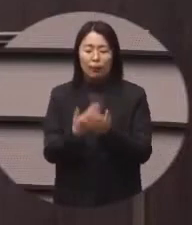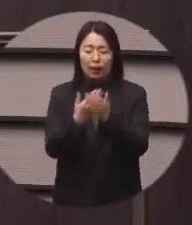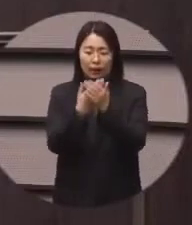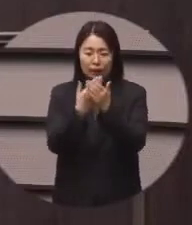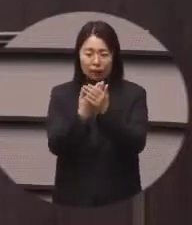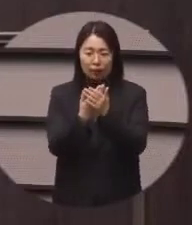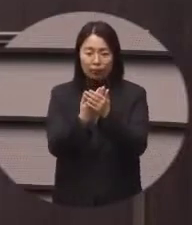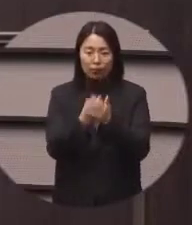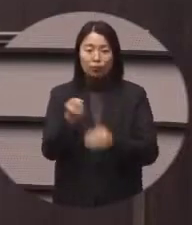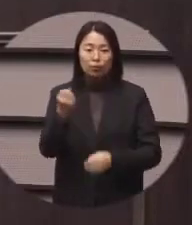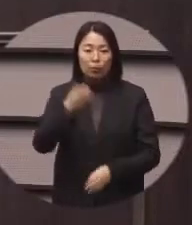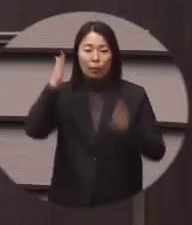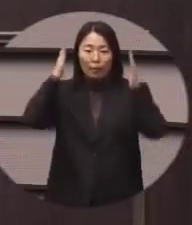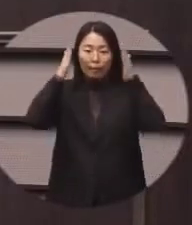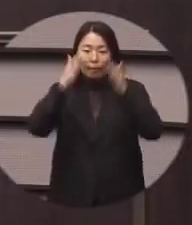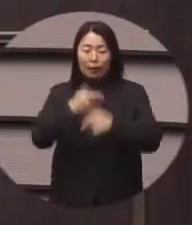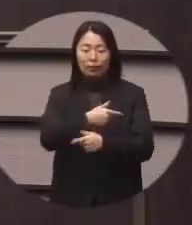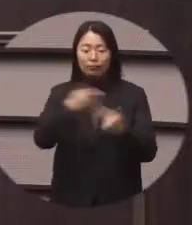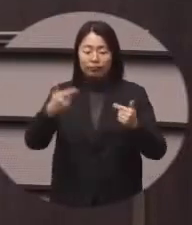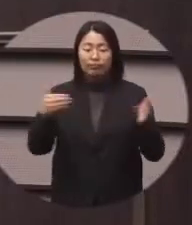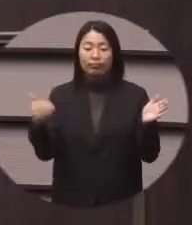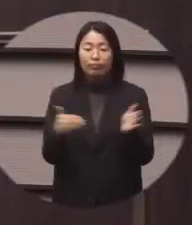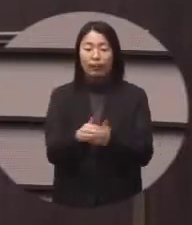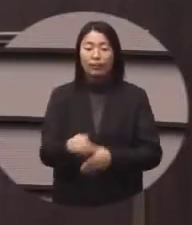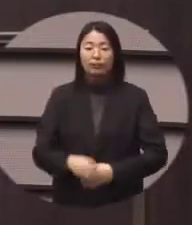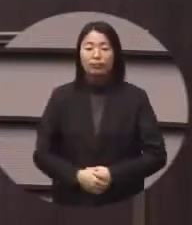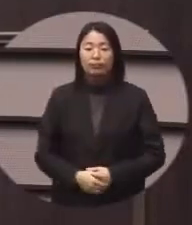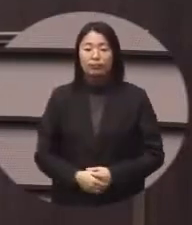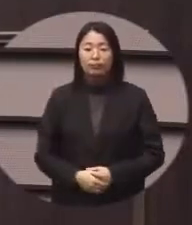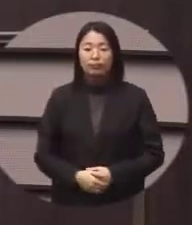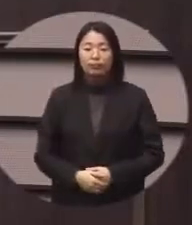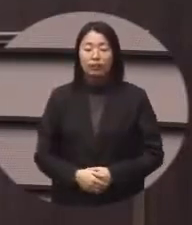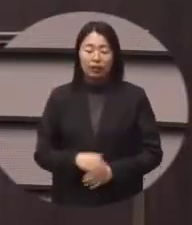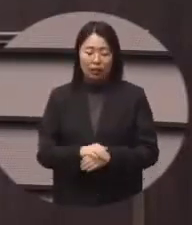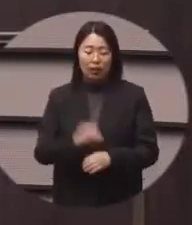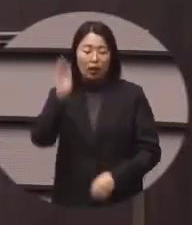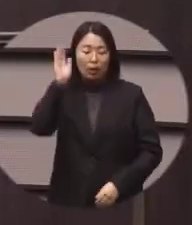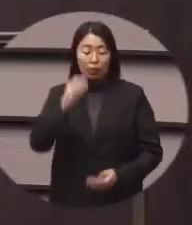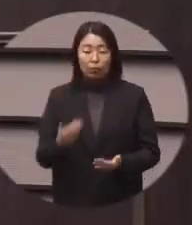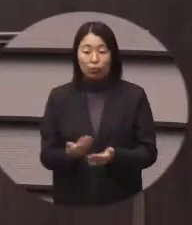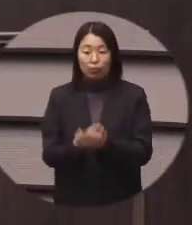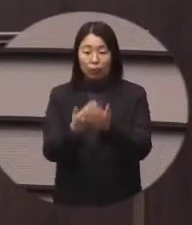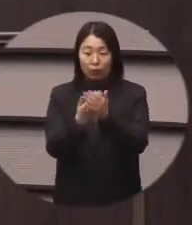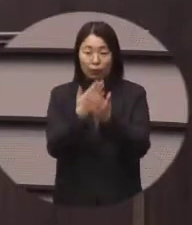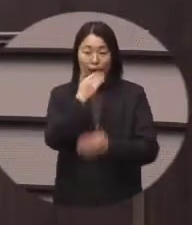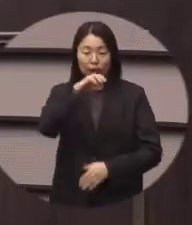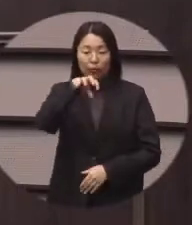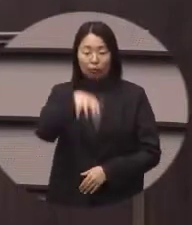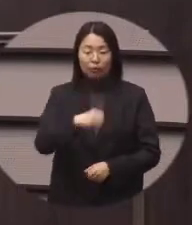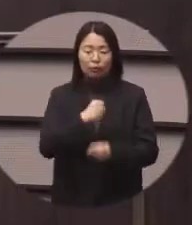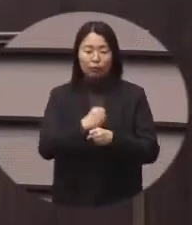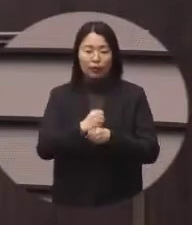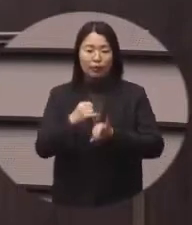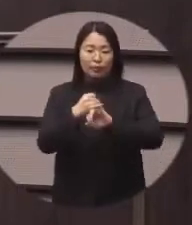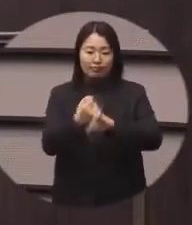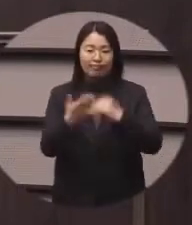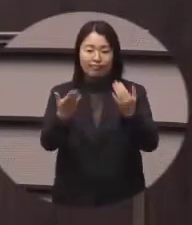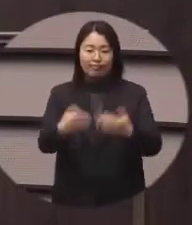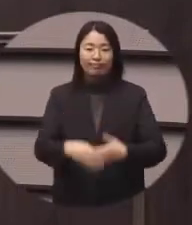더욱 명확해졌습니다. 이제 성장 동력을 갖춘 지속 가능한 도시 공간을 조속히 실행해 나가도록 하겠습니다.